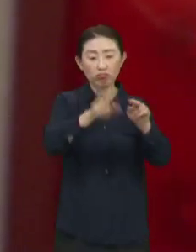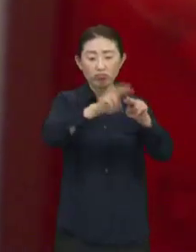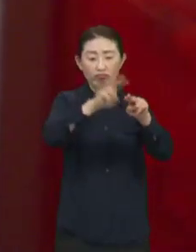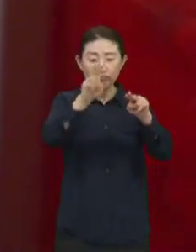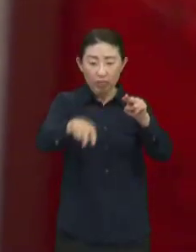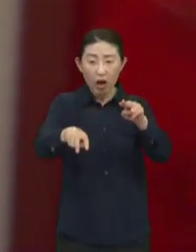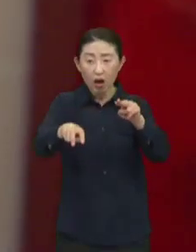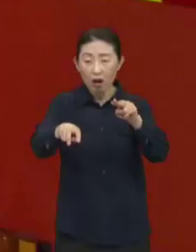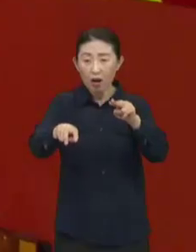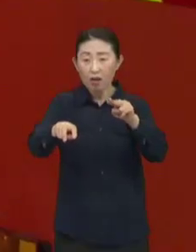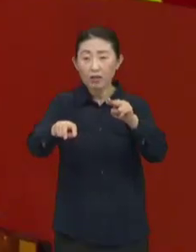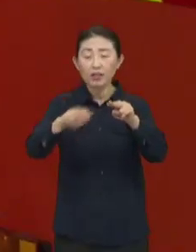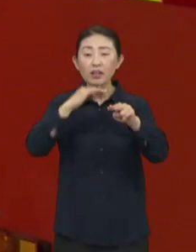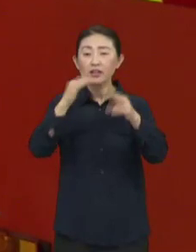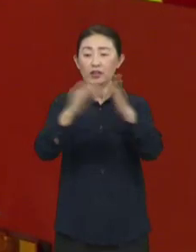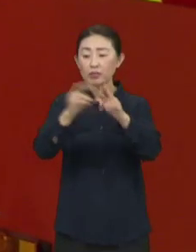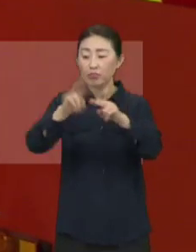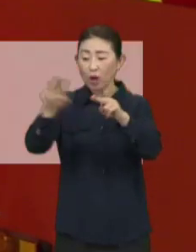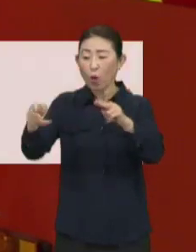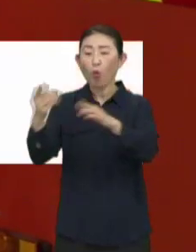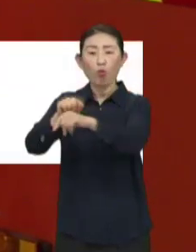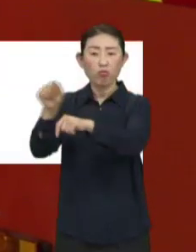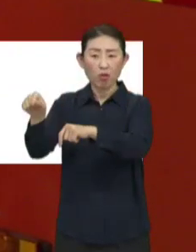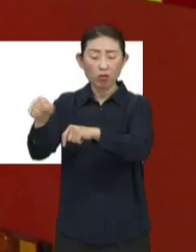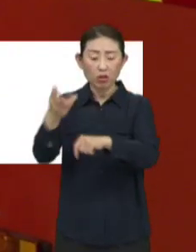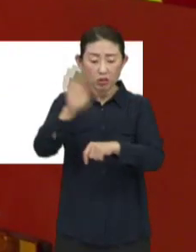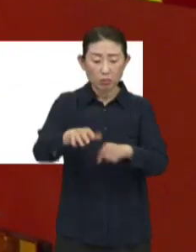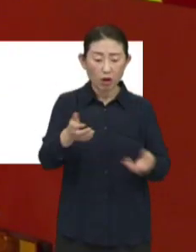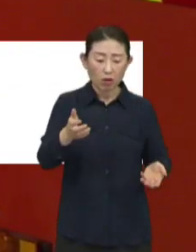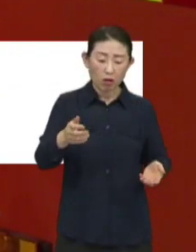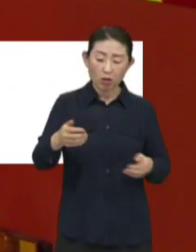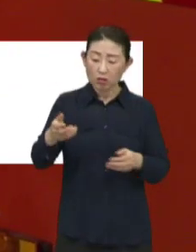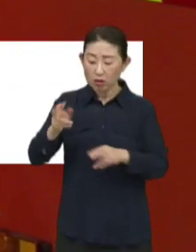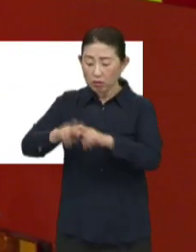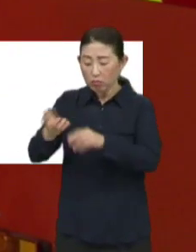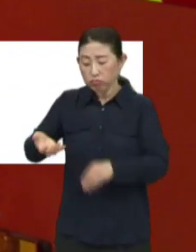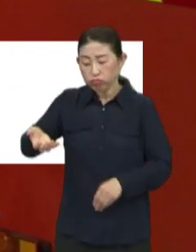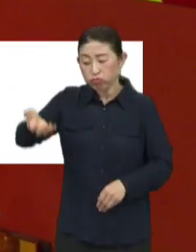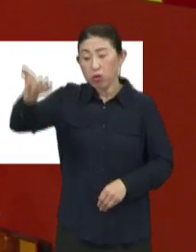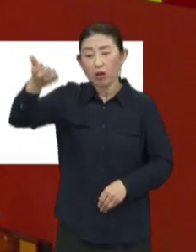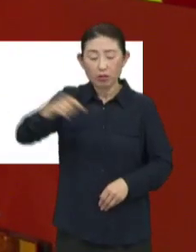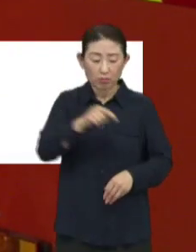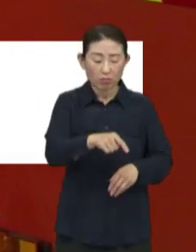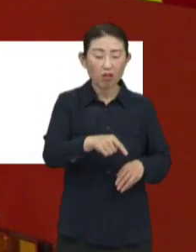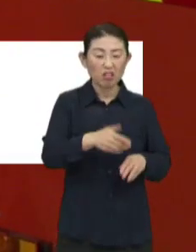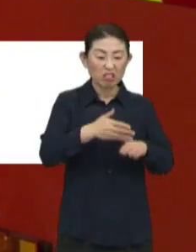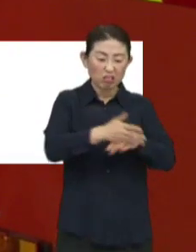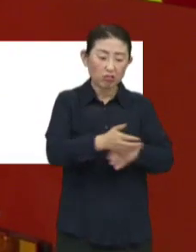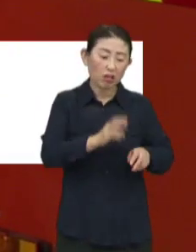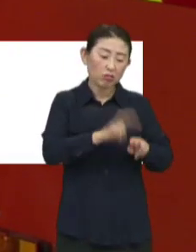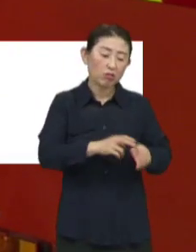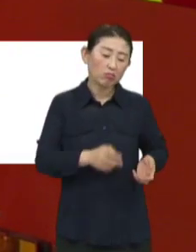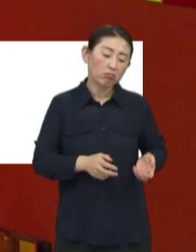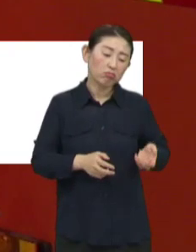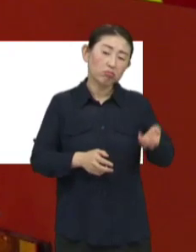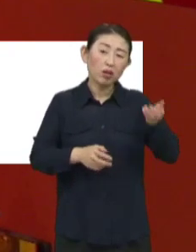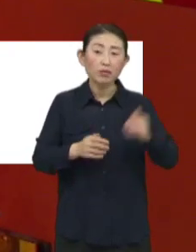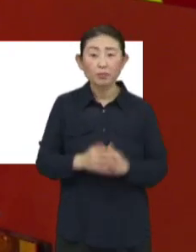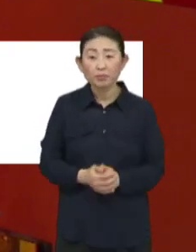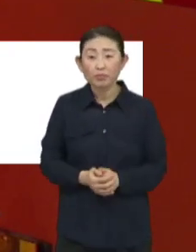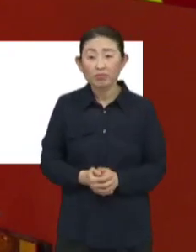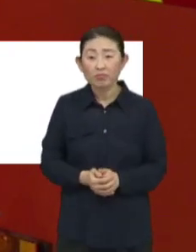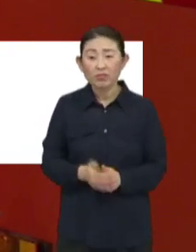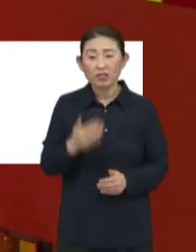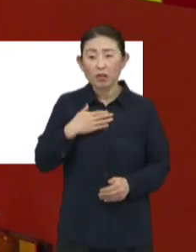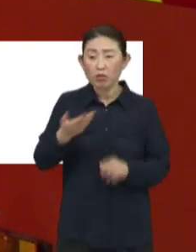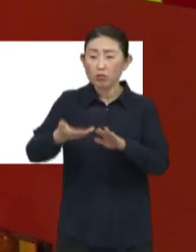늦습니다. 저보다도 선배분들은 이 소방위라는 7급 정도의 계급을 가지고 그냥